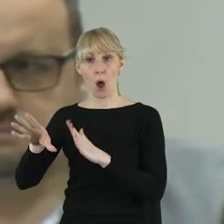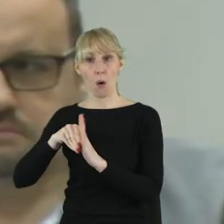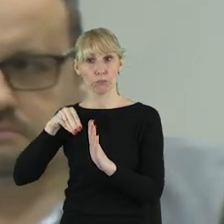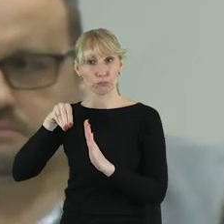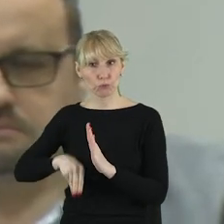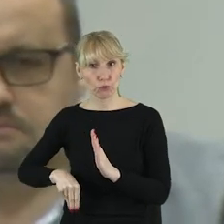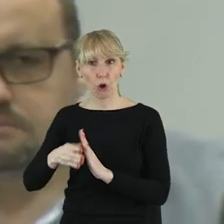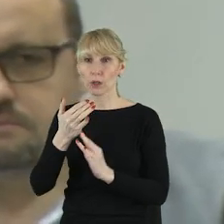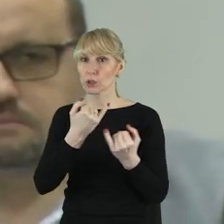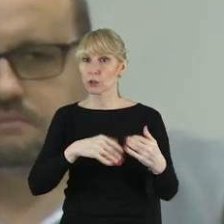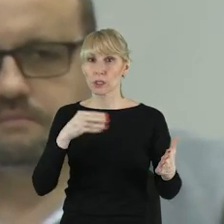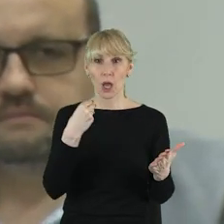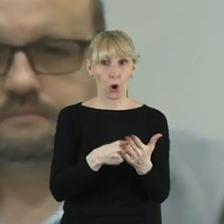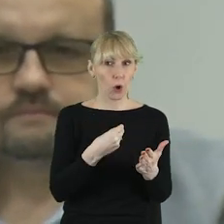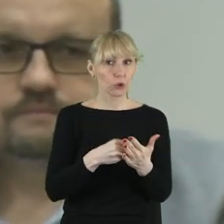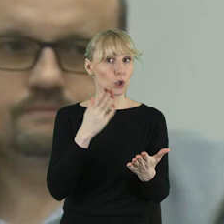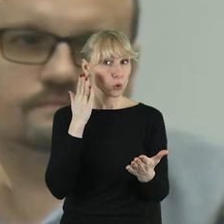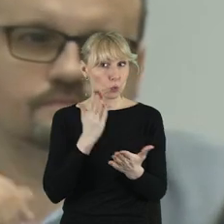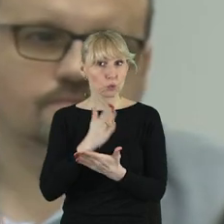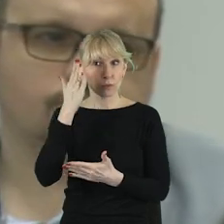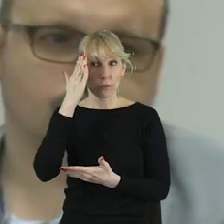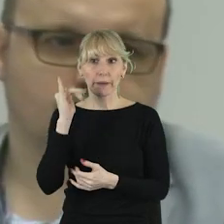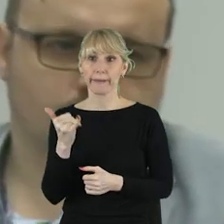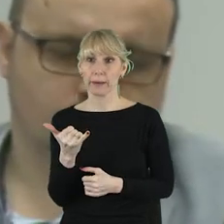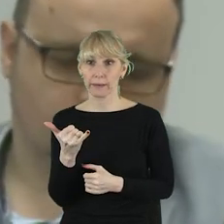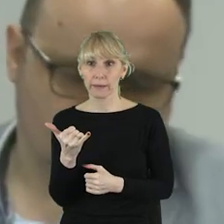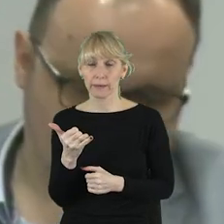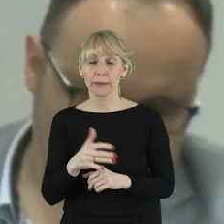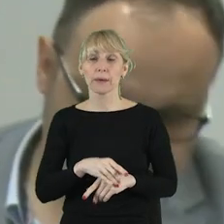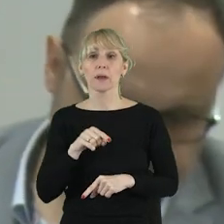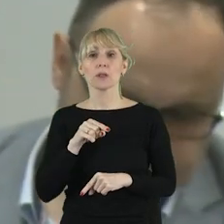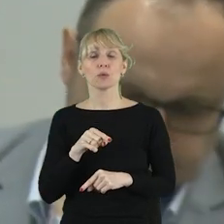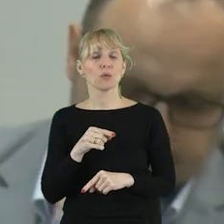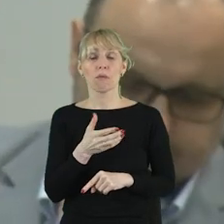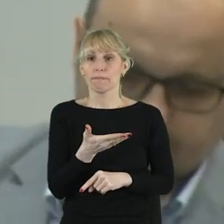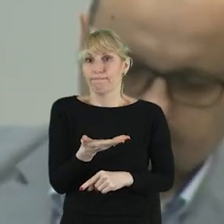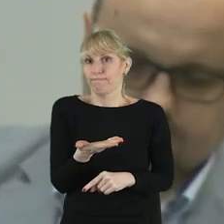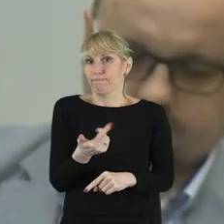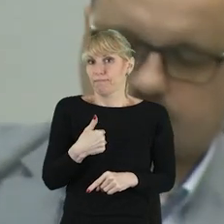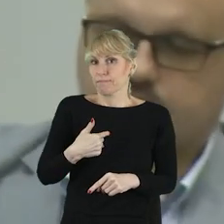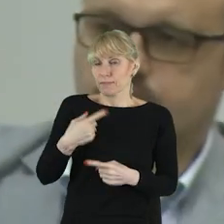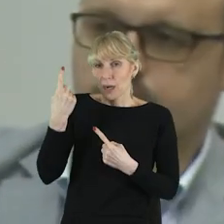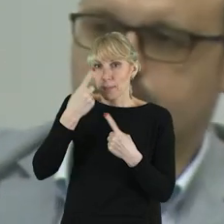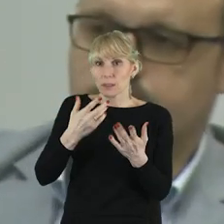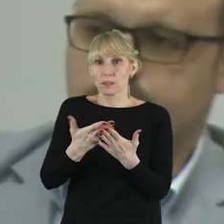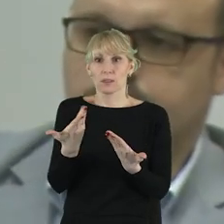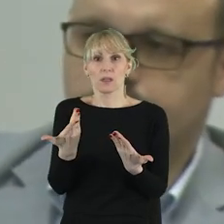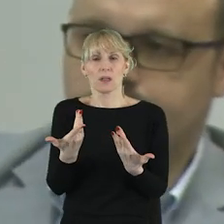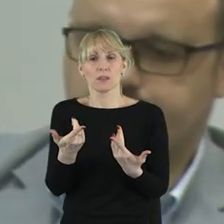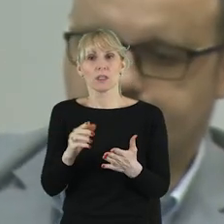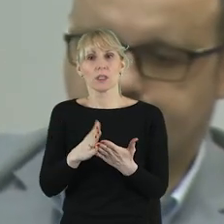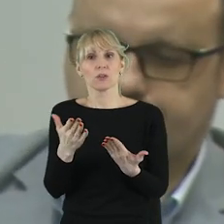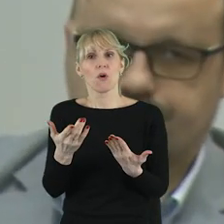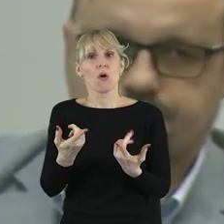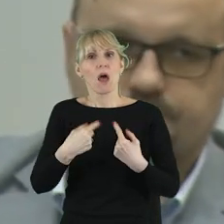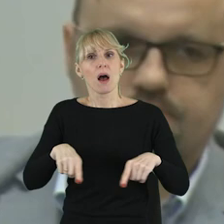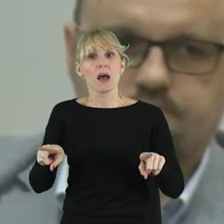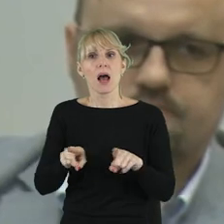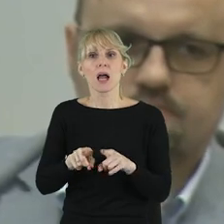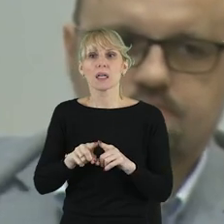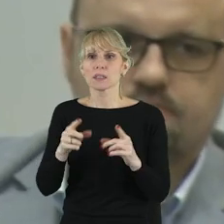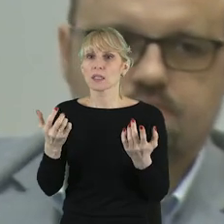że nie ma to żadnego znaczenia dla realizacji świadczeń. My nie będziemy w